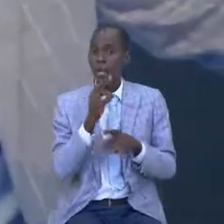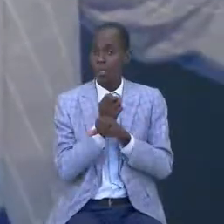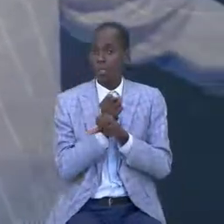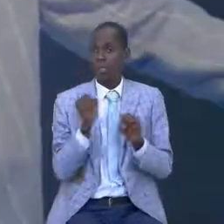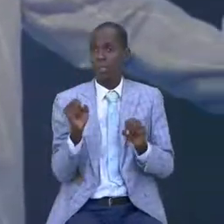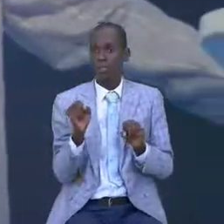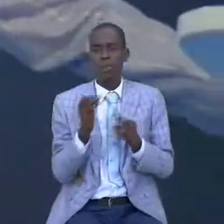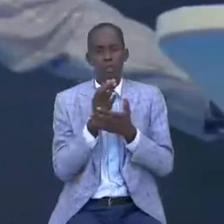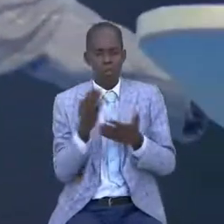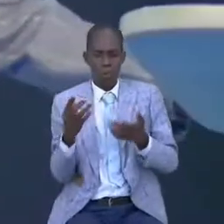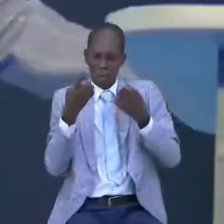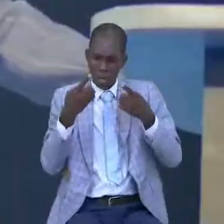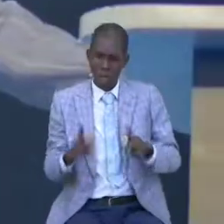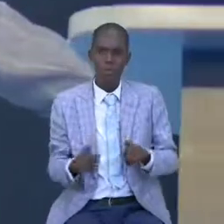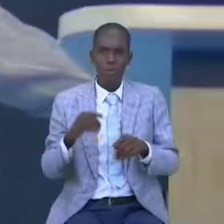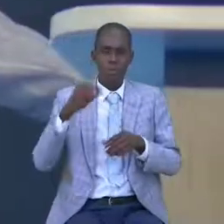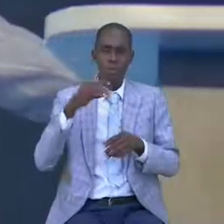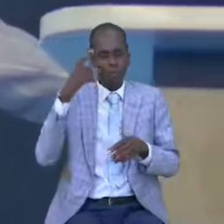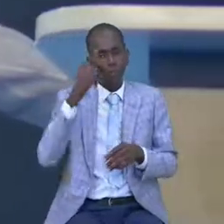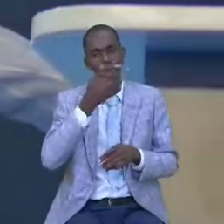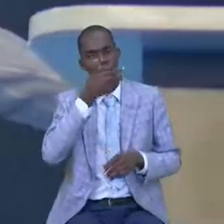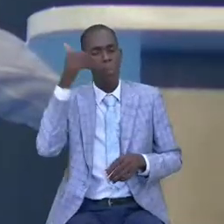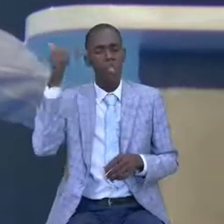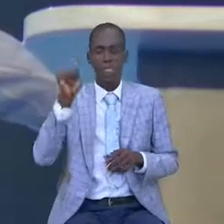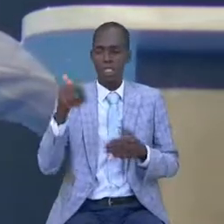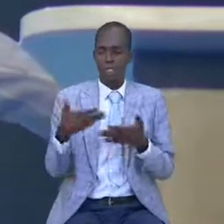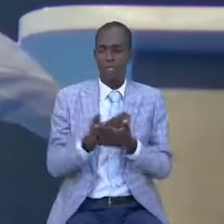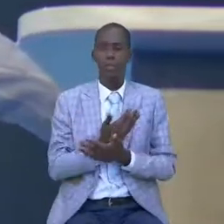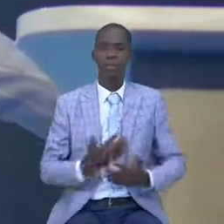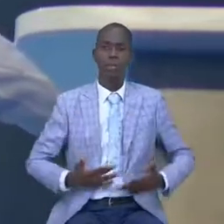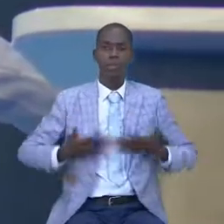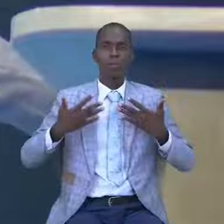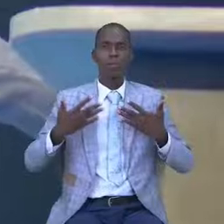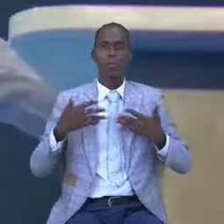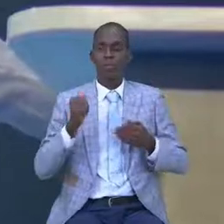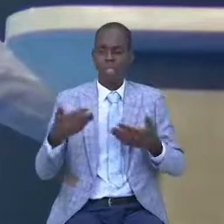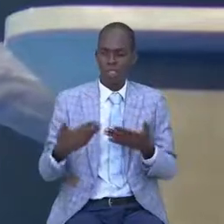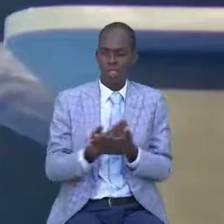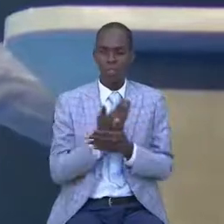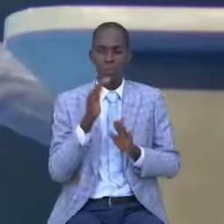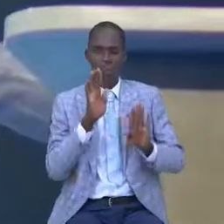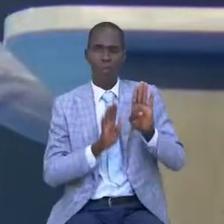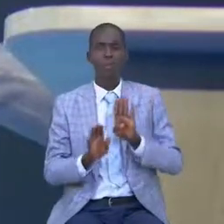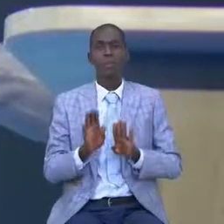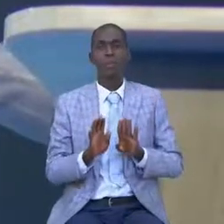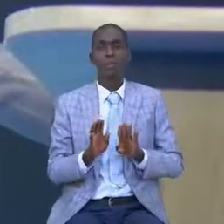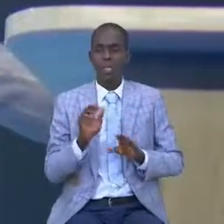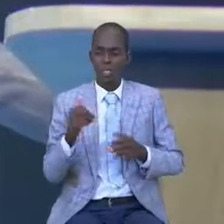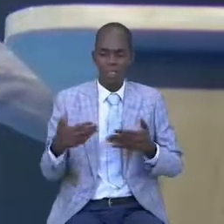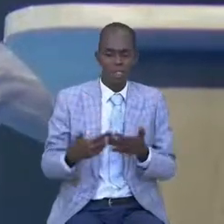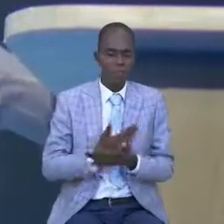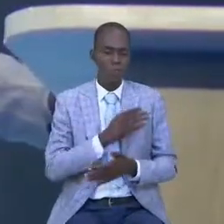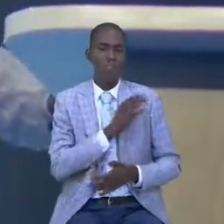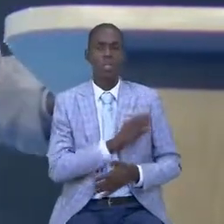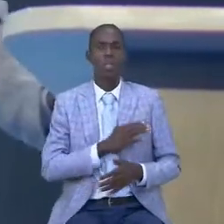mais maintenant, je suis pur. Lorsque tu es sauvé, quelque chose va se produire en meilleur. Une